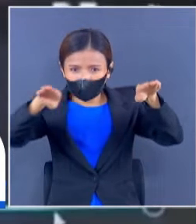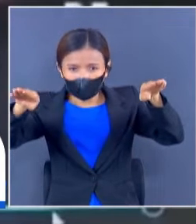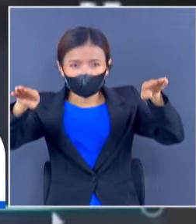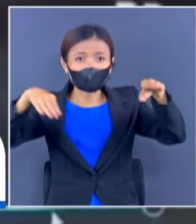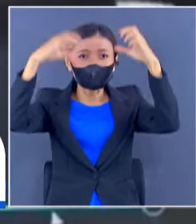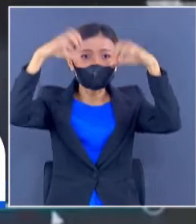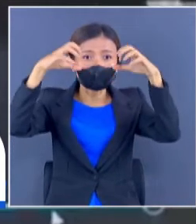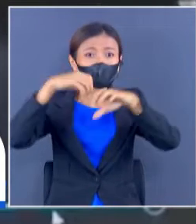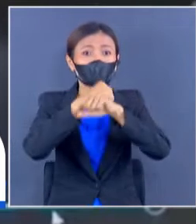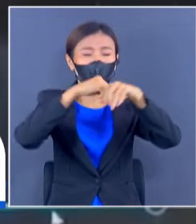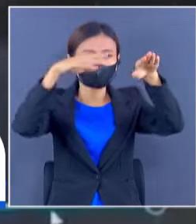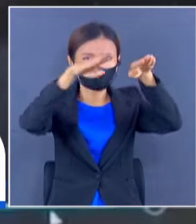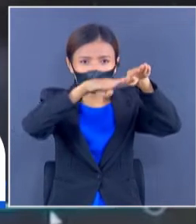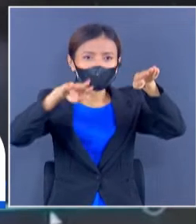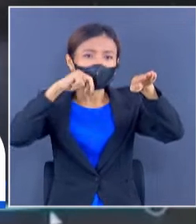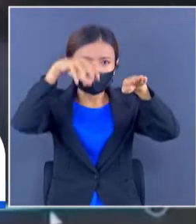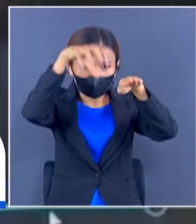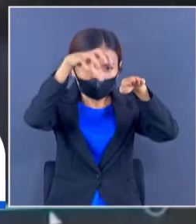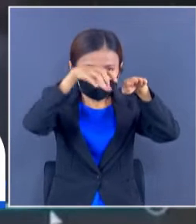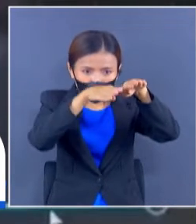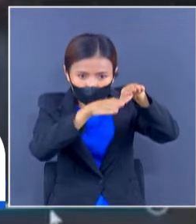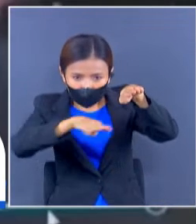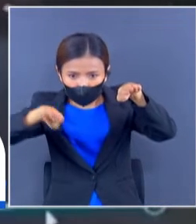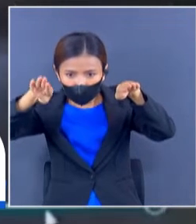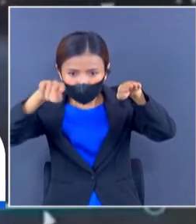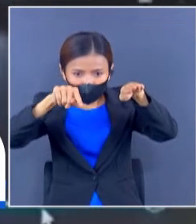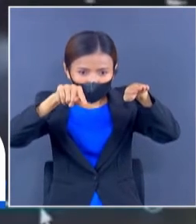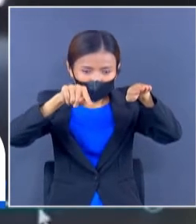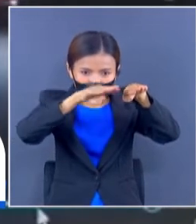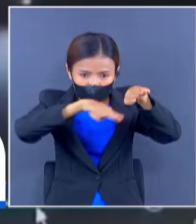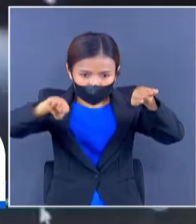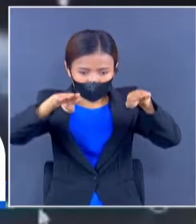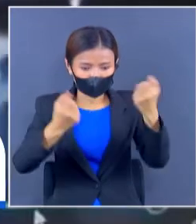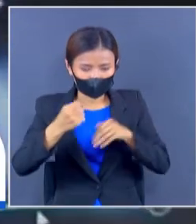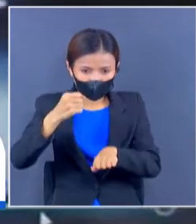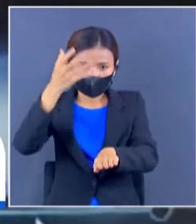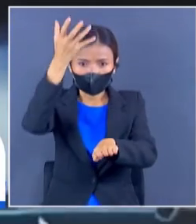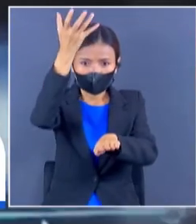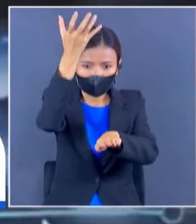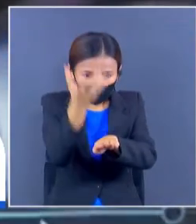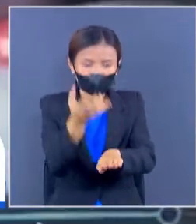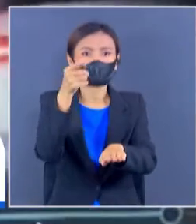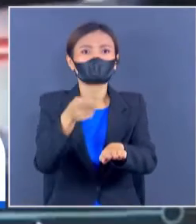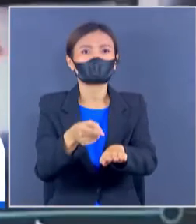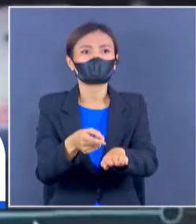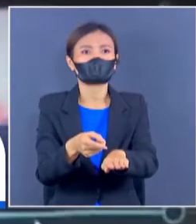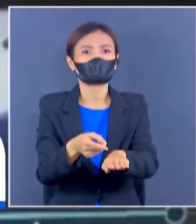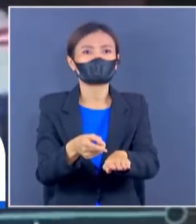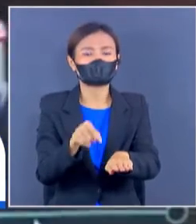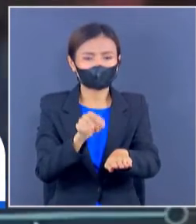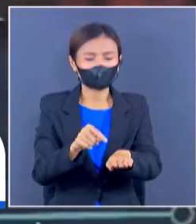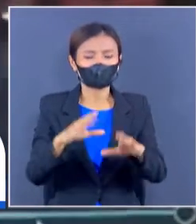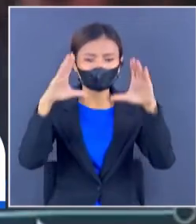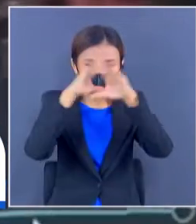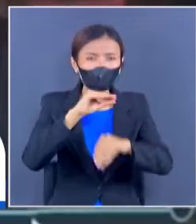ชนแล้วรถบนถนนนี่ก็เยอะด้วยนะครับได้รับความเสียหายเมื่อประมาณสัก4ทุ่มครึ่งเมื่อคืนที่ผ่านมาช่วงพ